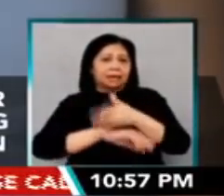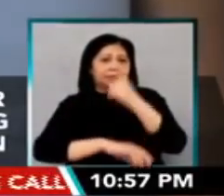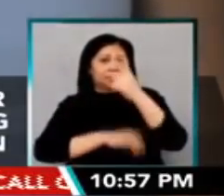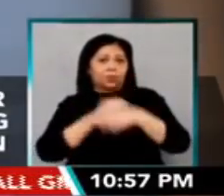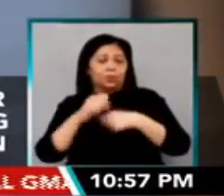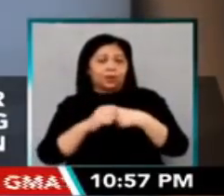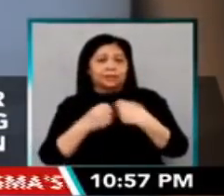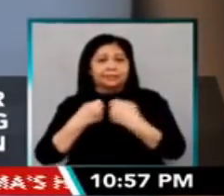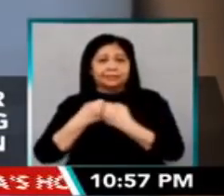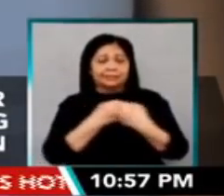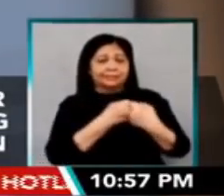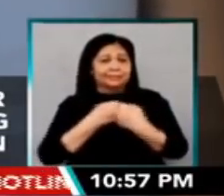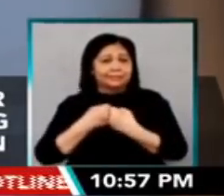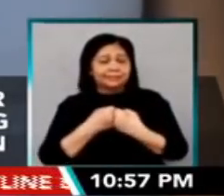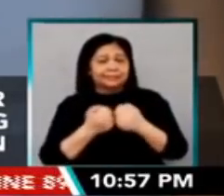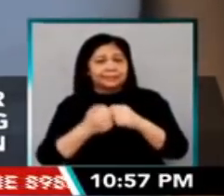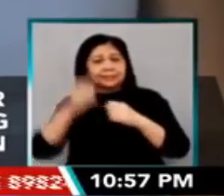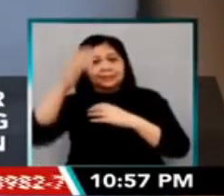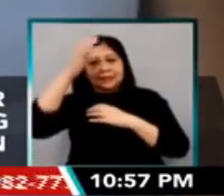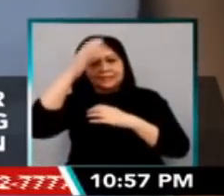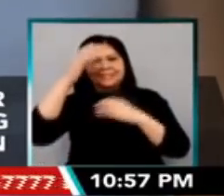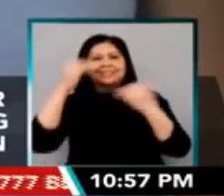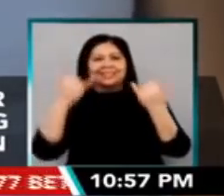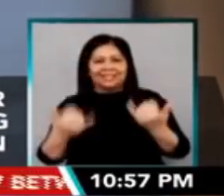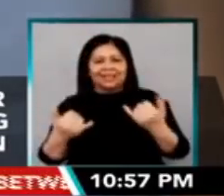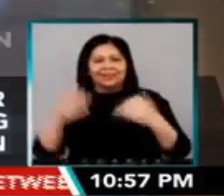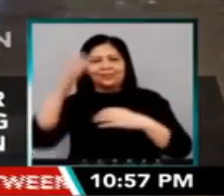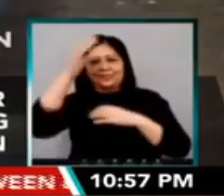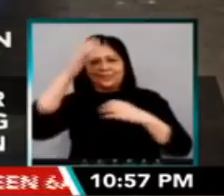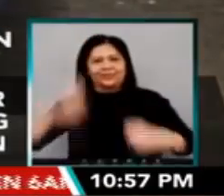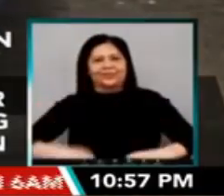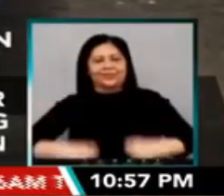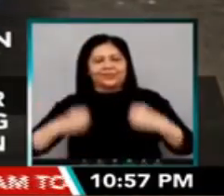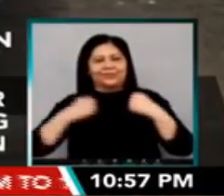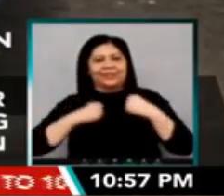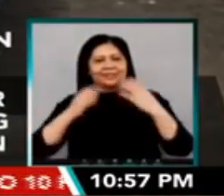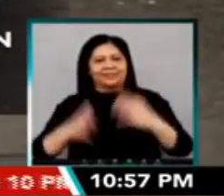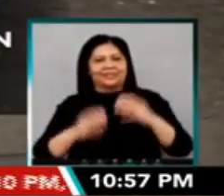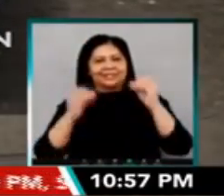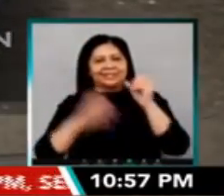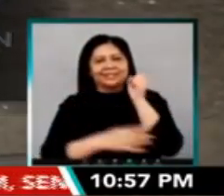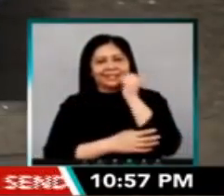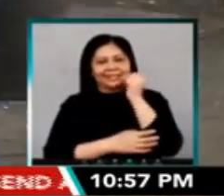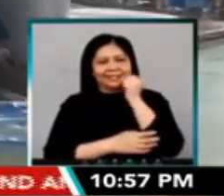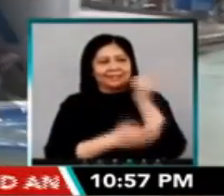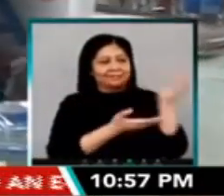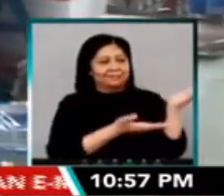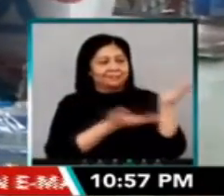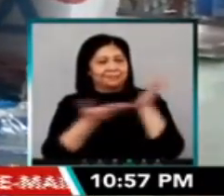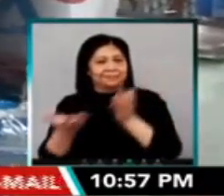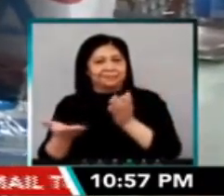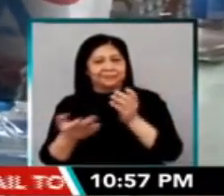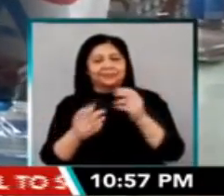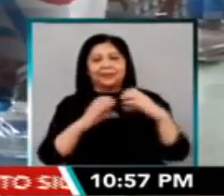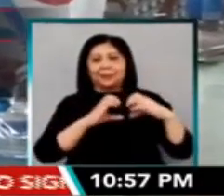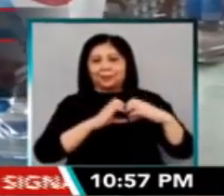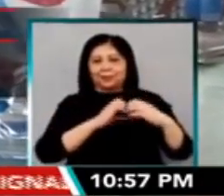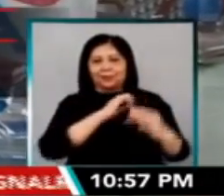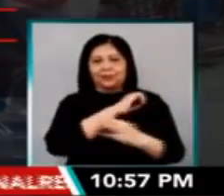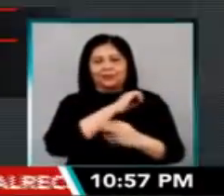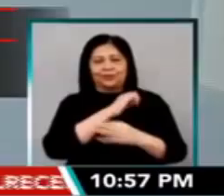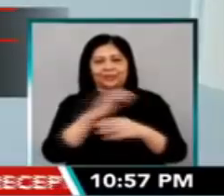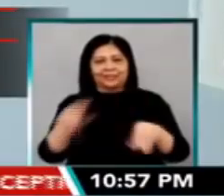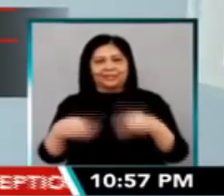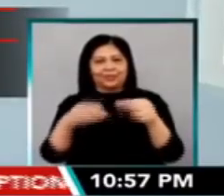pakikipaglaban, cancer survivor na ngayon si Teacher Sheena. Hinatira ng GMA Kapuso Foundation ang grocery packs ang kanilang